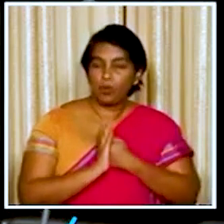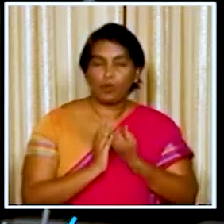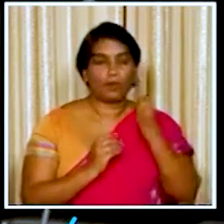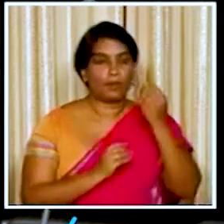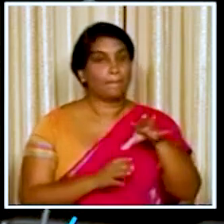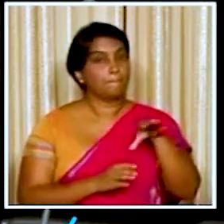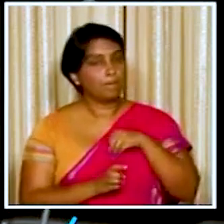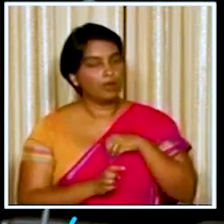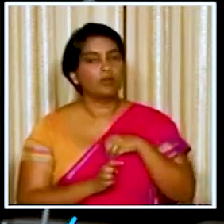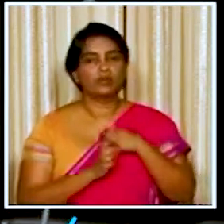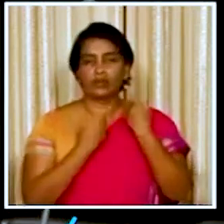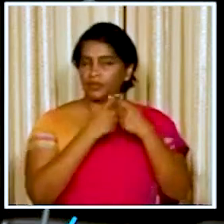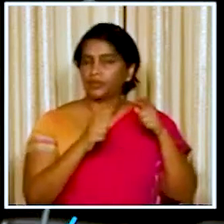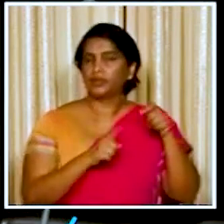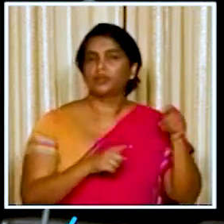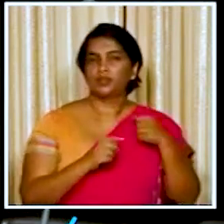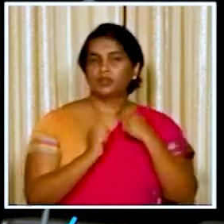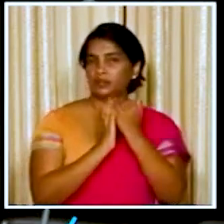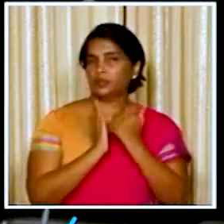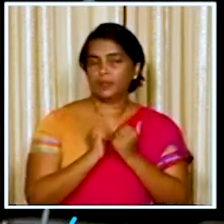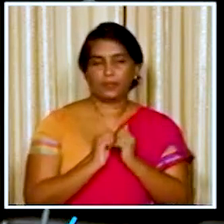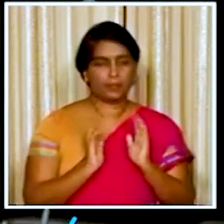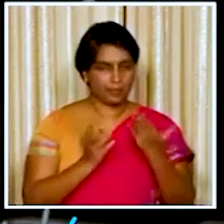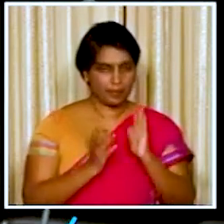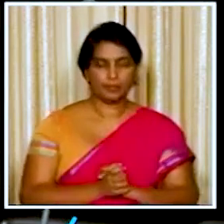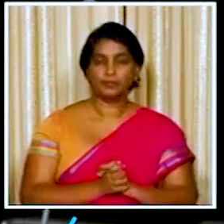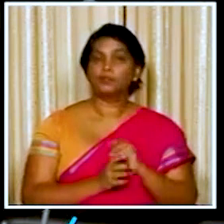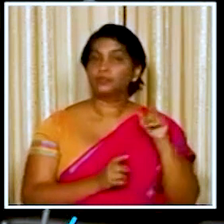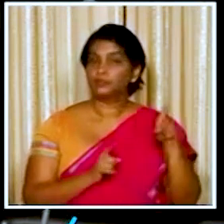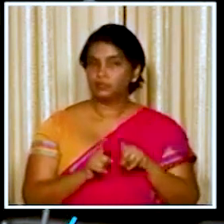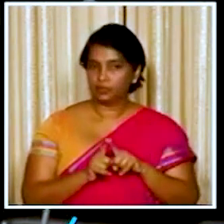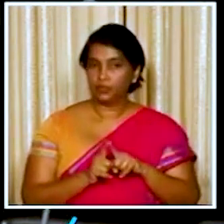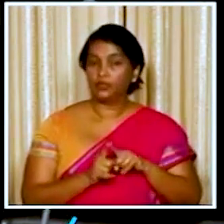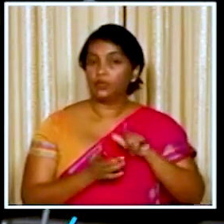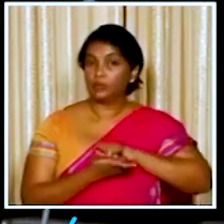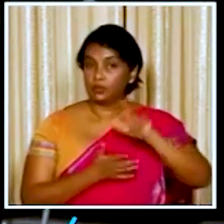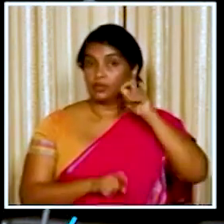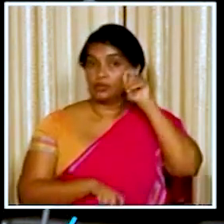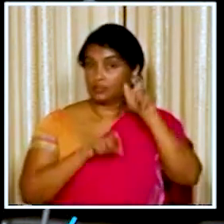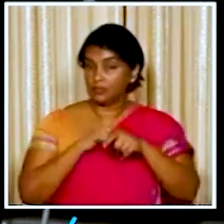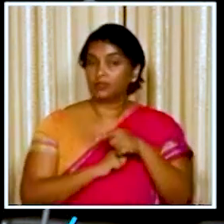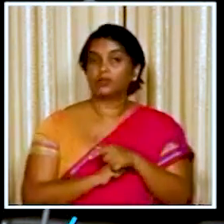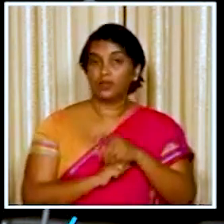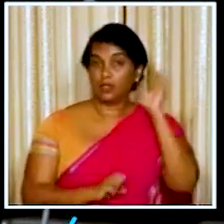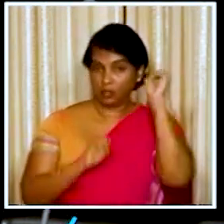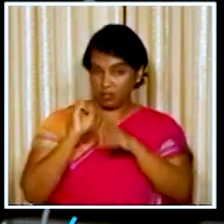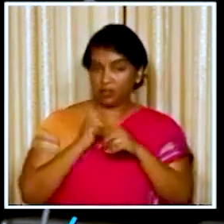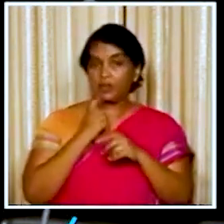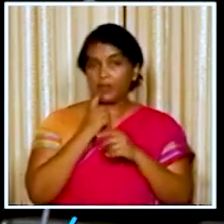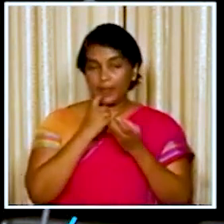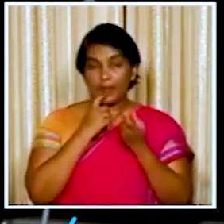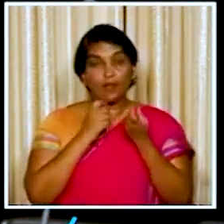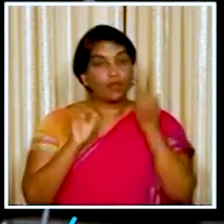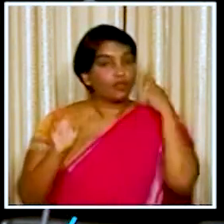දෙන්න හෝප් ගේට් නොයෙක් නොයෙක් විදියට අපි වැඩ කටයුතු කරන්න පටන් ගත්තා. ඒ වගේම විදේශගත ශ්‍රමිකයන්ගේ එවන ලද ප්‍රේෂණ